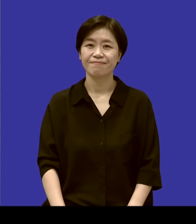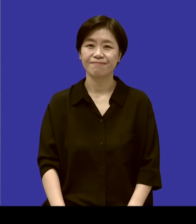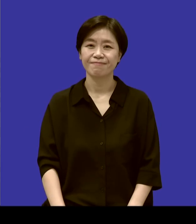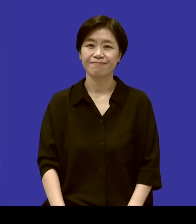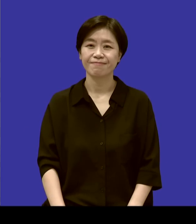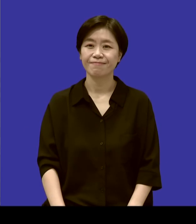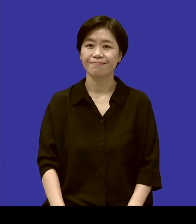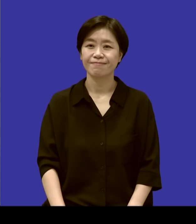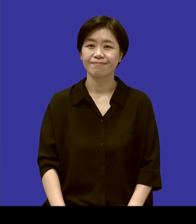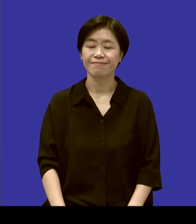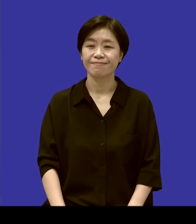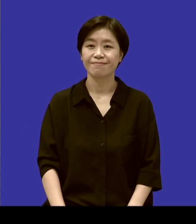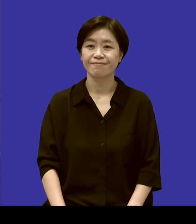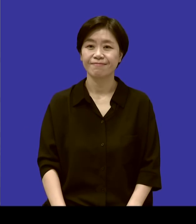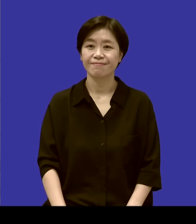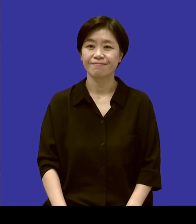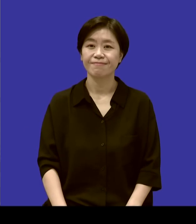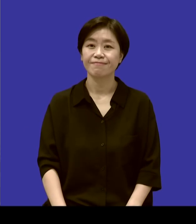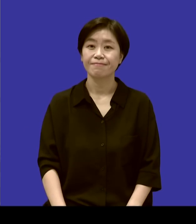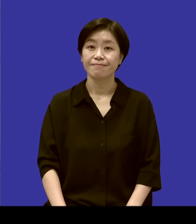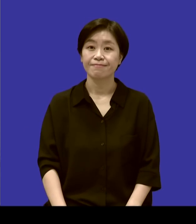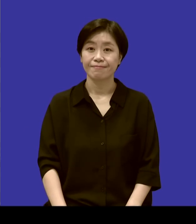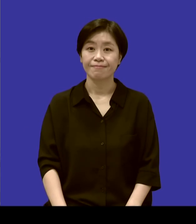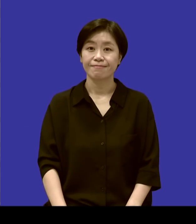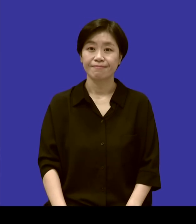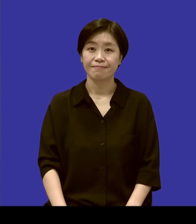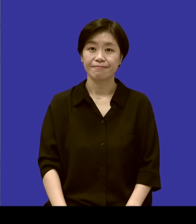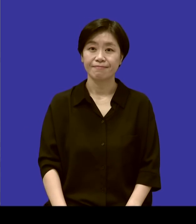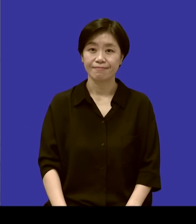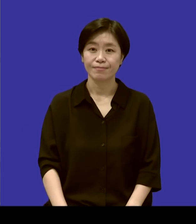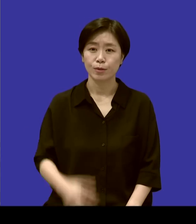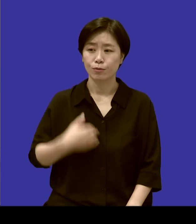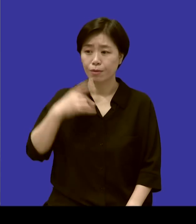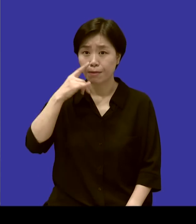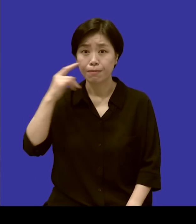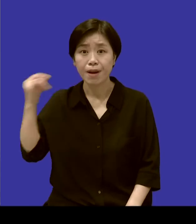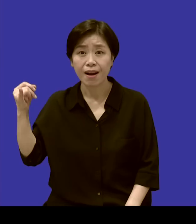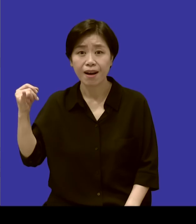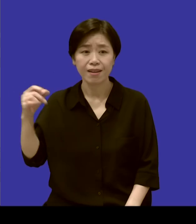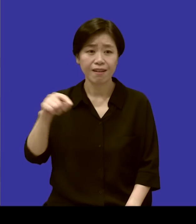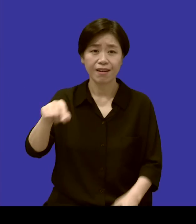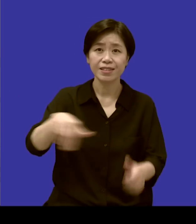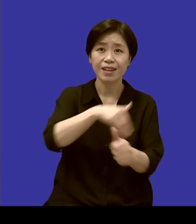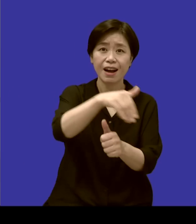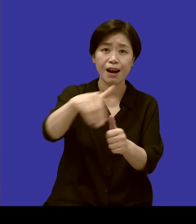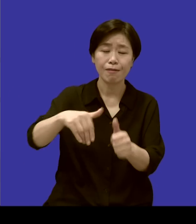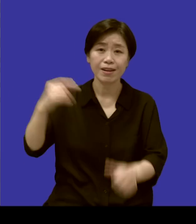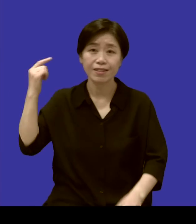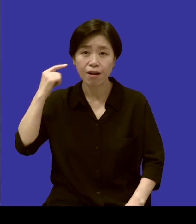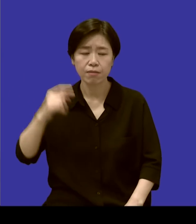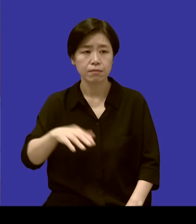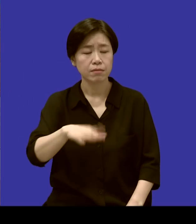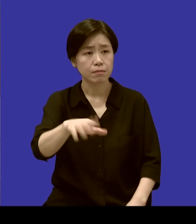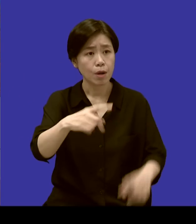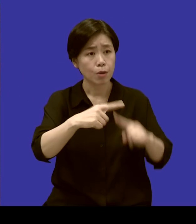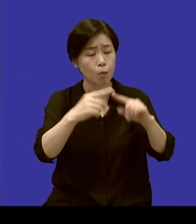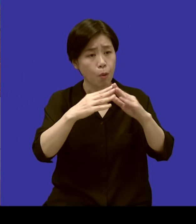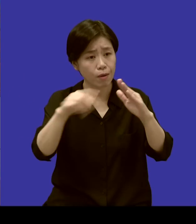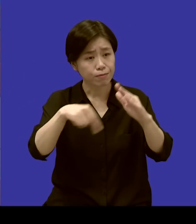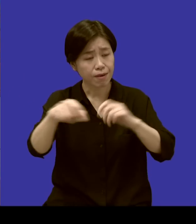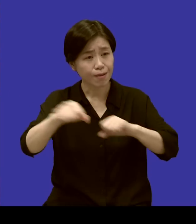그러는 거예요. 예. 그러니까 또 그래서 그게 또 소문이 나가지고 우리 엄마가 그걸 들으시고 네. 너 교회 가서 주책 떨지 마.